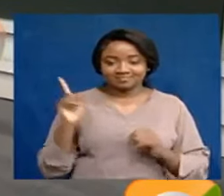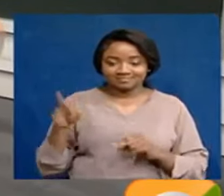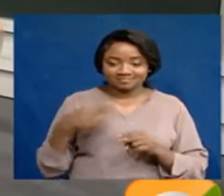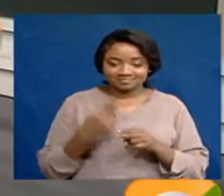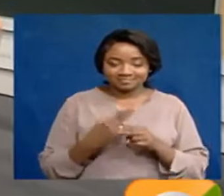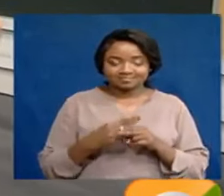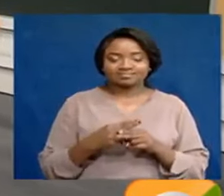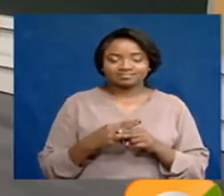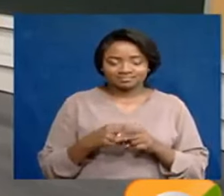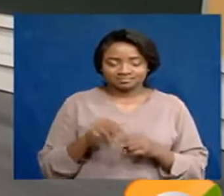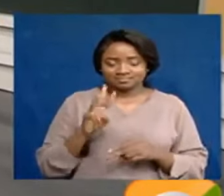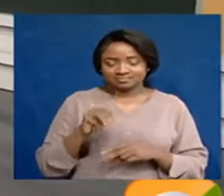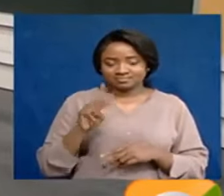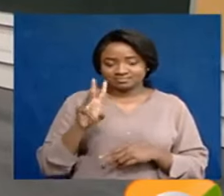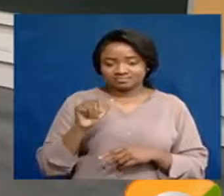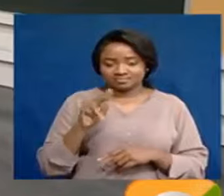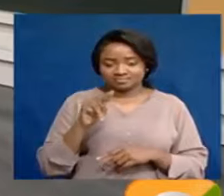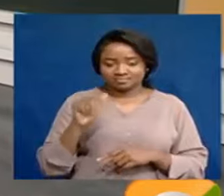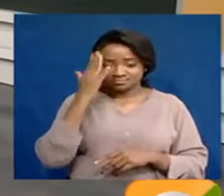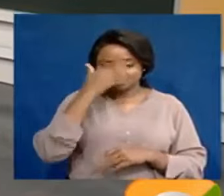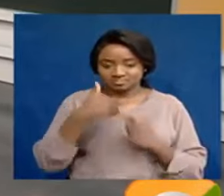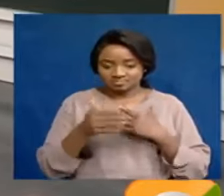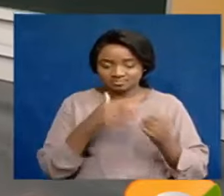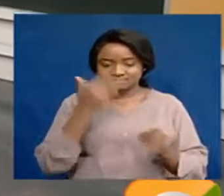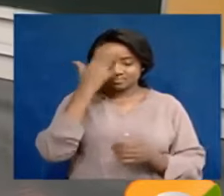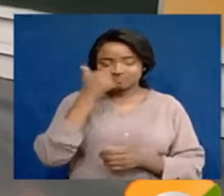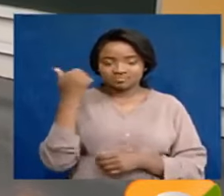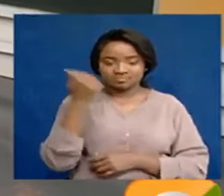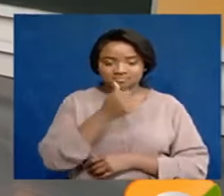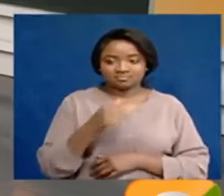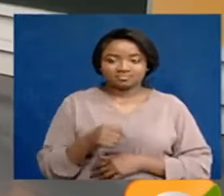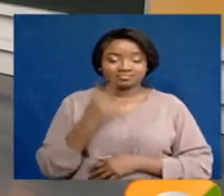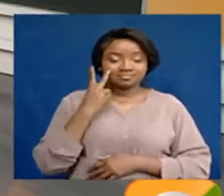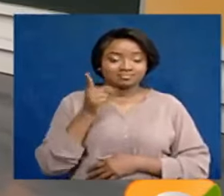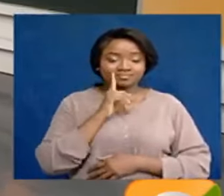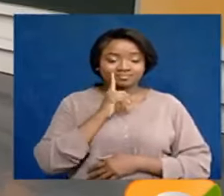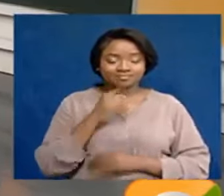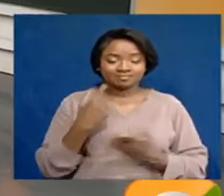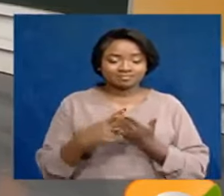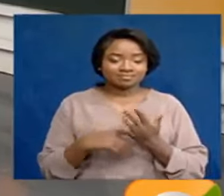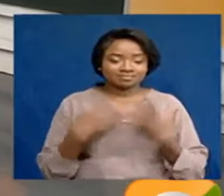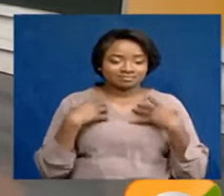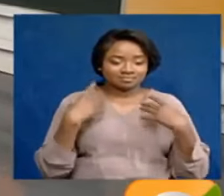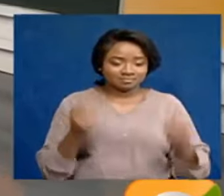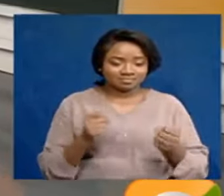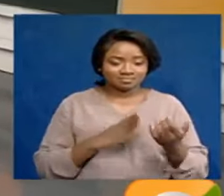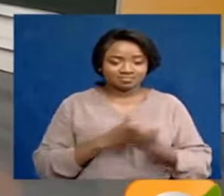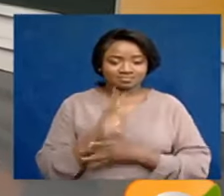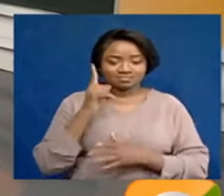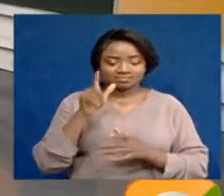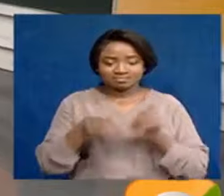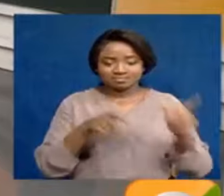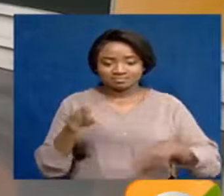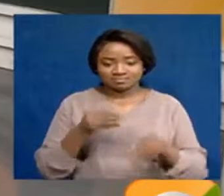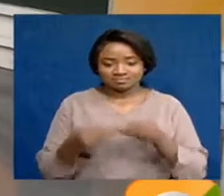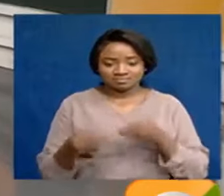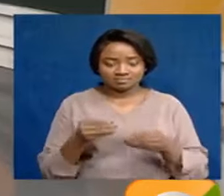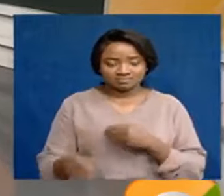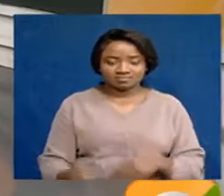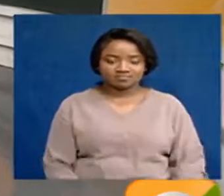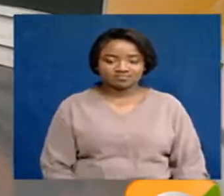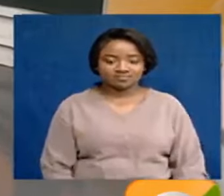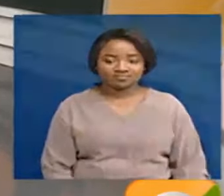Mwanahamisi Hamadi, tukutane kesho kwenye jukwaa la afya tukiwa tunaangazia haki za walemavu. Hadi hapo kesho, kwaheri.